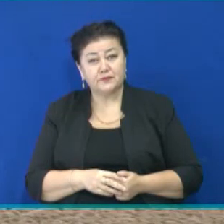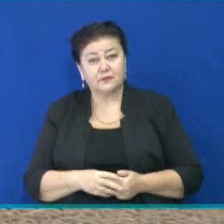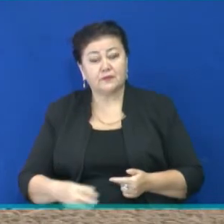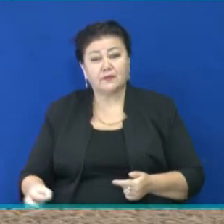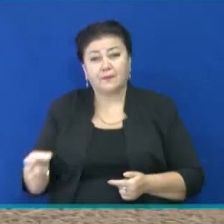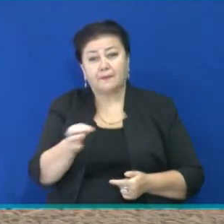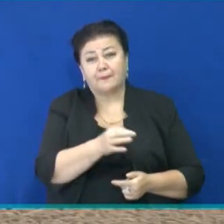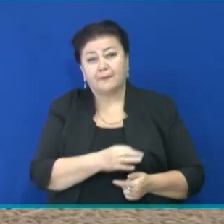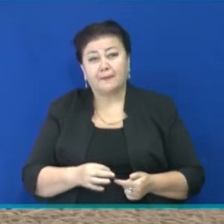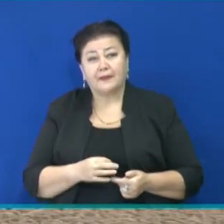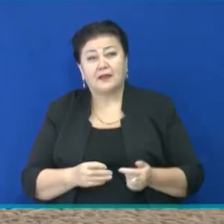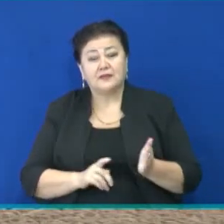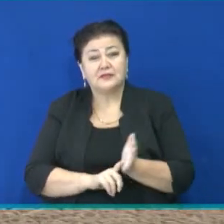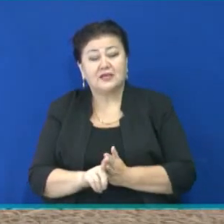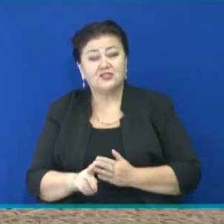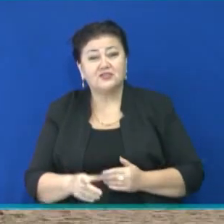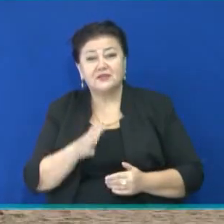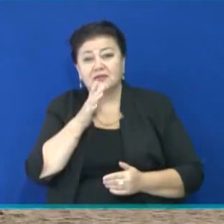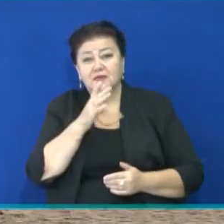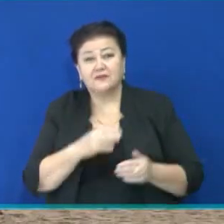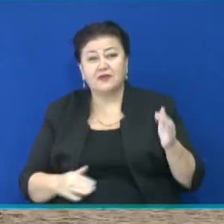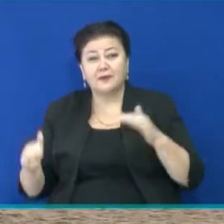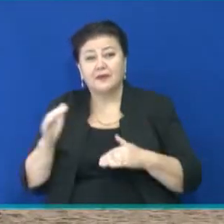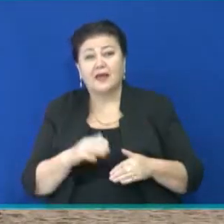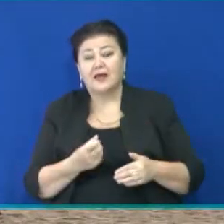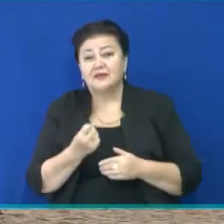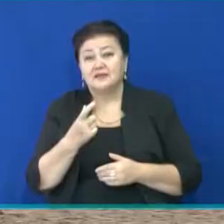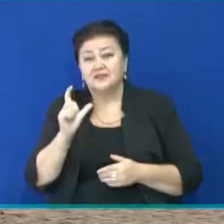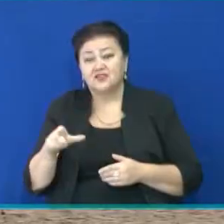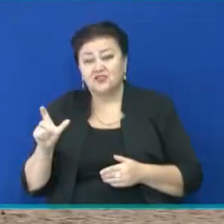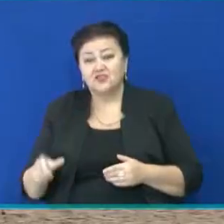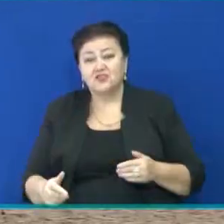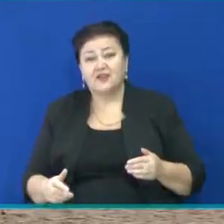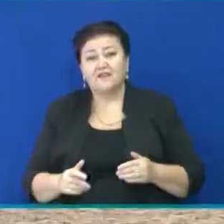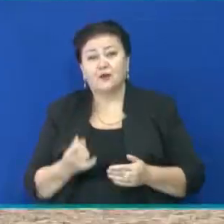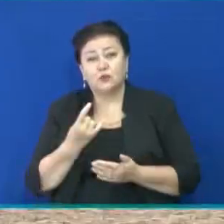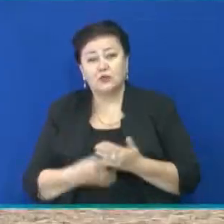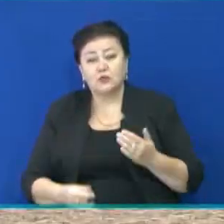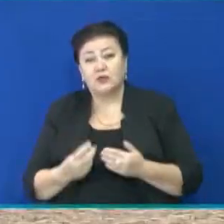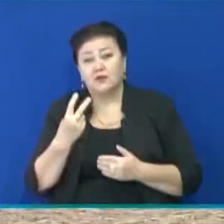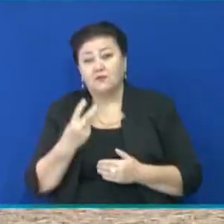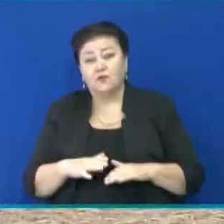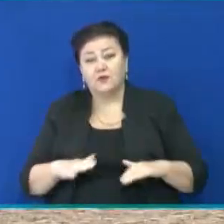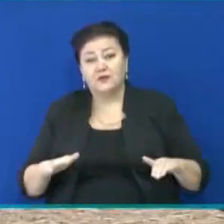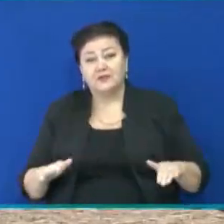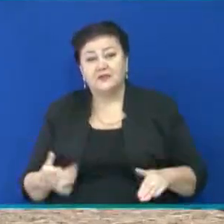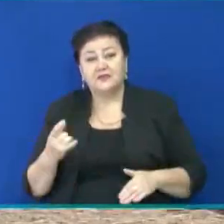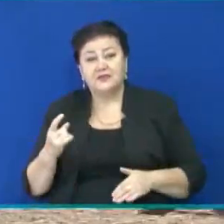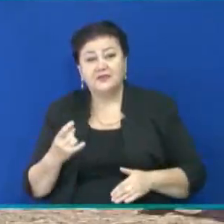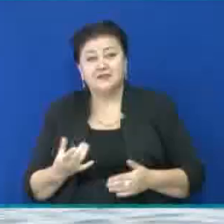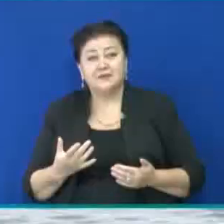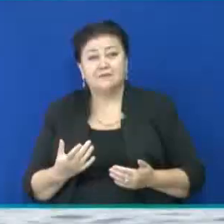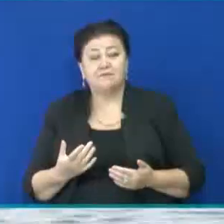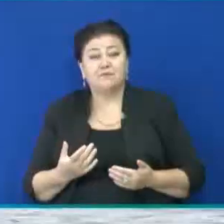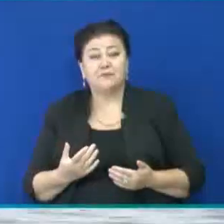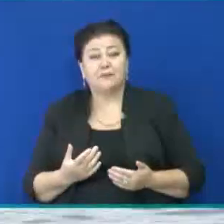Өңірімізде шомылу маусымы басталғалы 11 адам суға батып кеткен, оның екеуі бала. Суға батқандардың басым бөлігі рұқсат